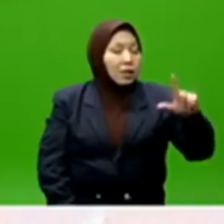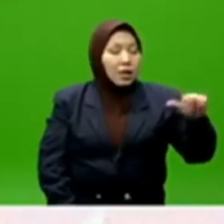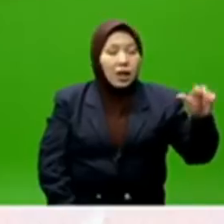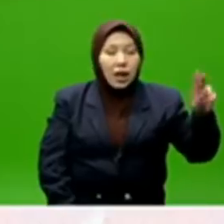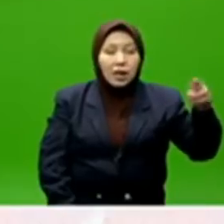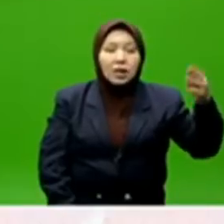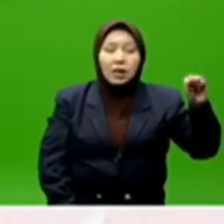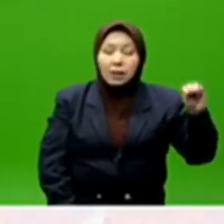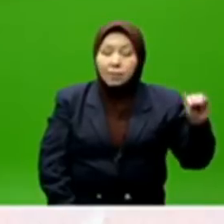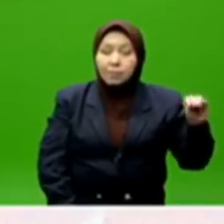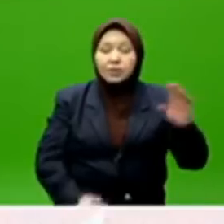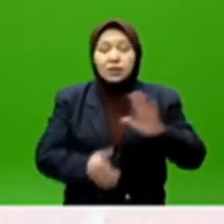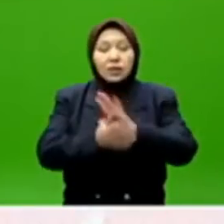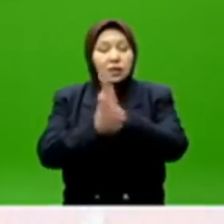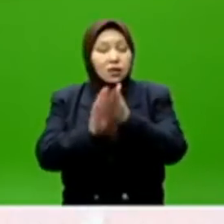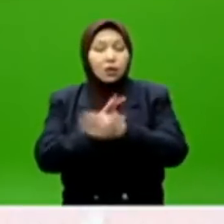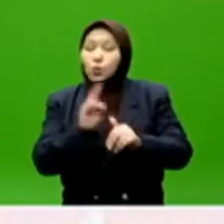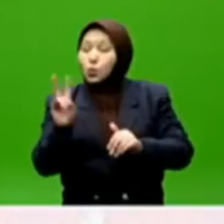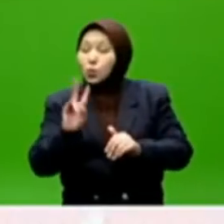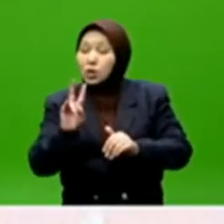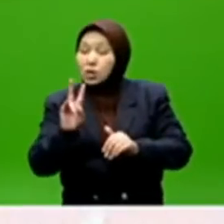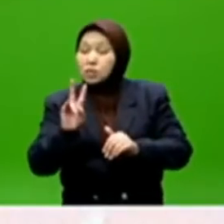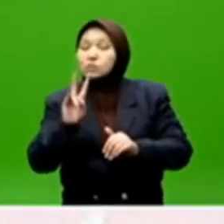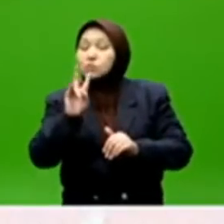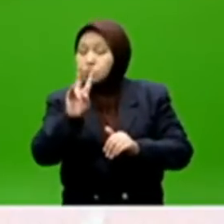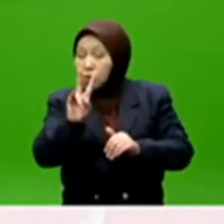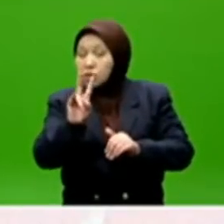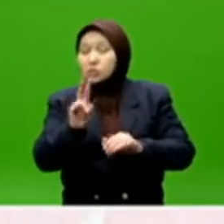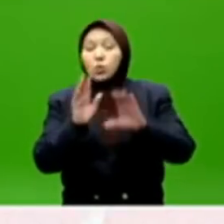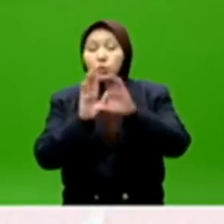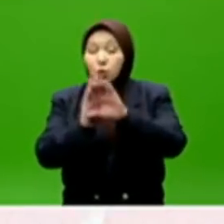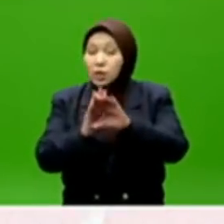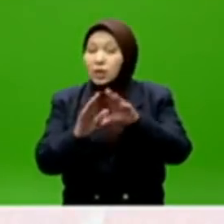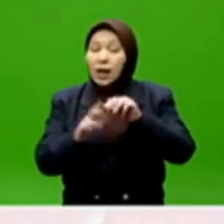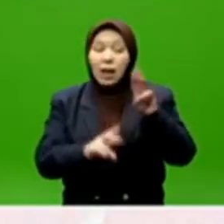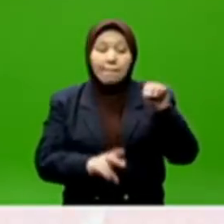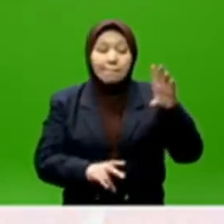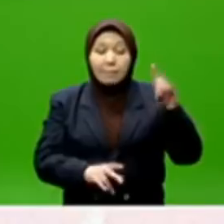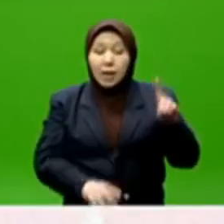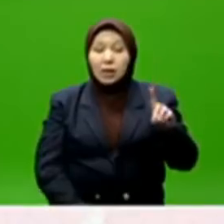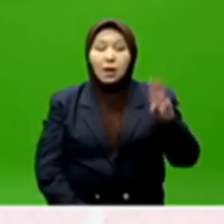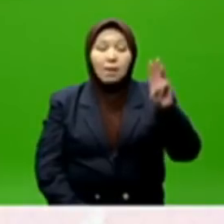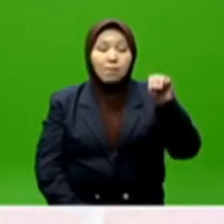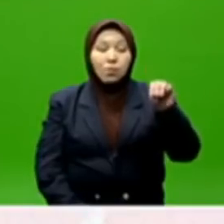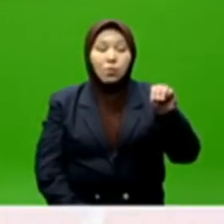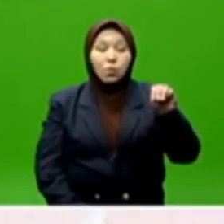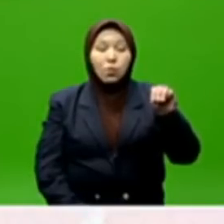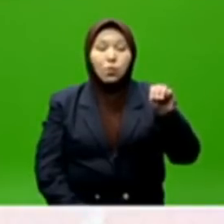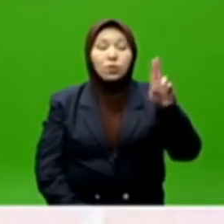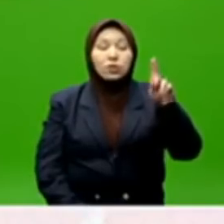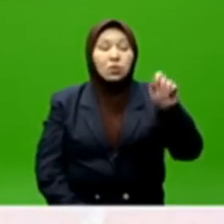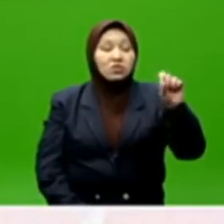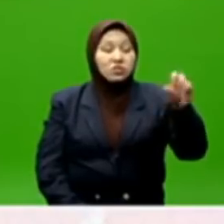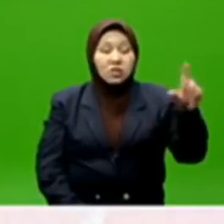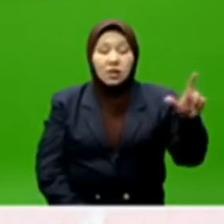ilaihim. Jadi itu dua contoh dalam mad wajib ataupun mad muttasil, dan dua contoh